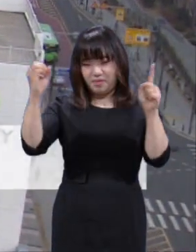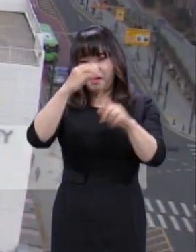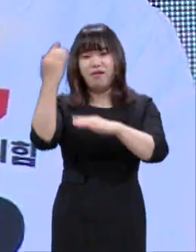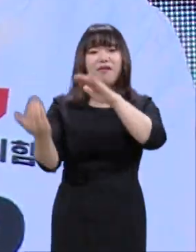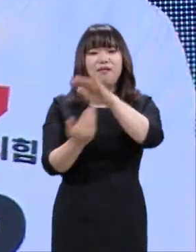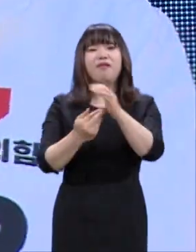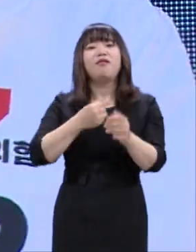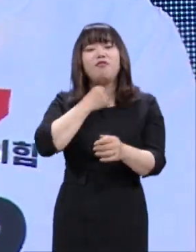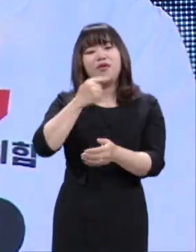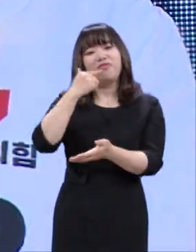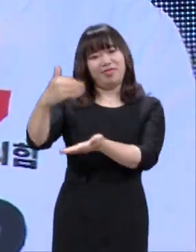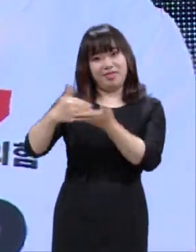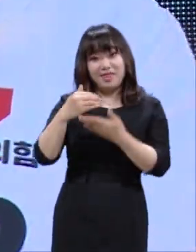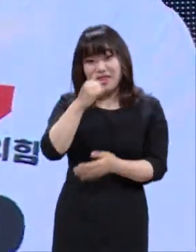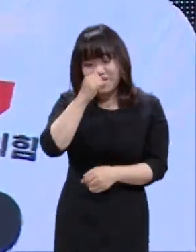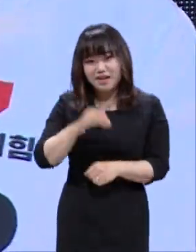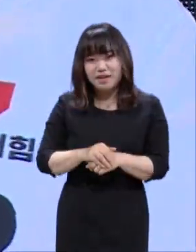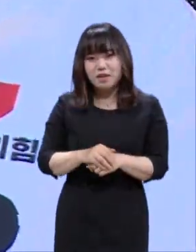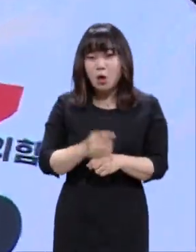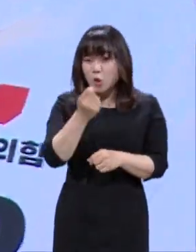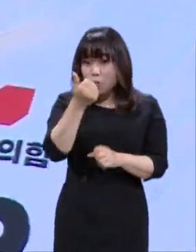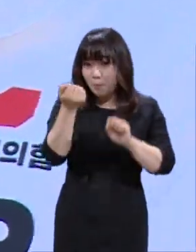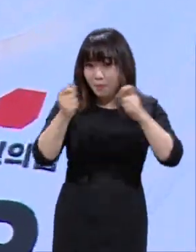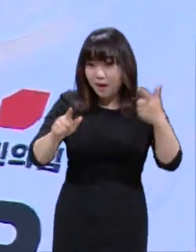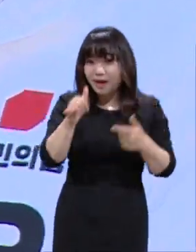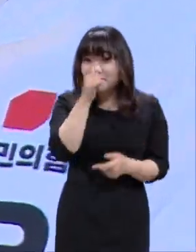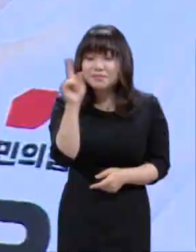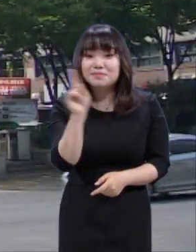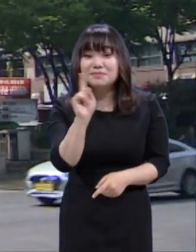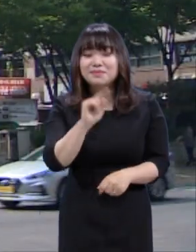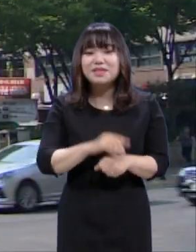내걸었습니다. 차별화된 공약도 있습니다.